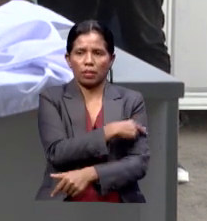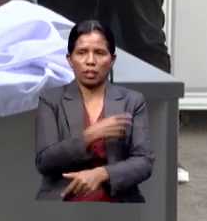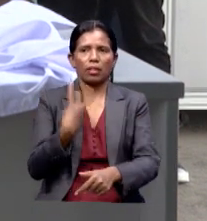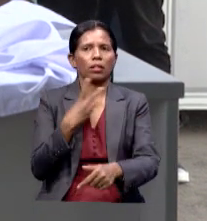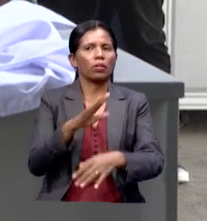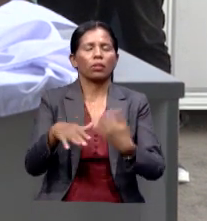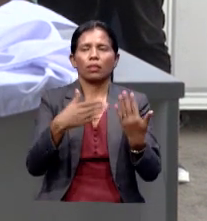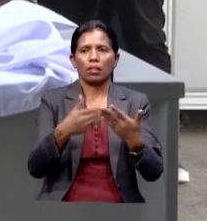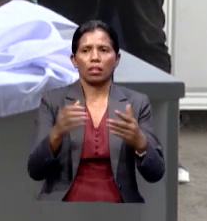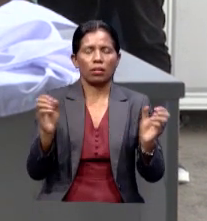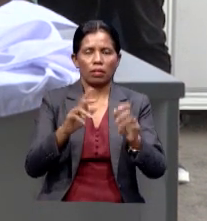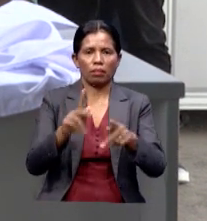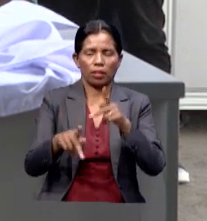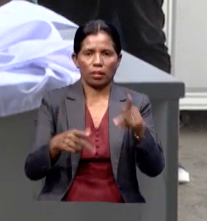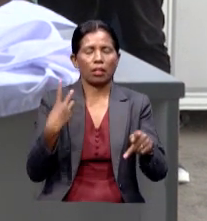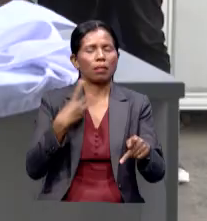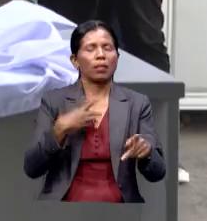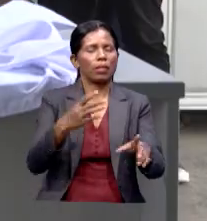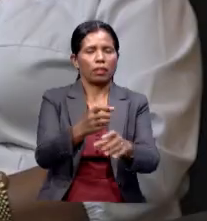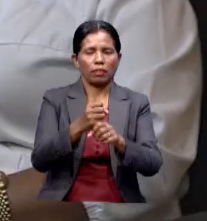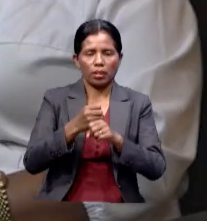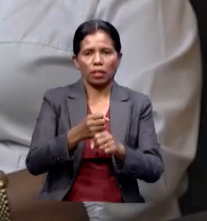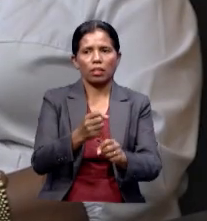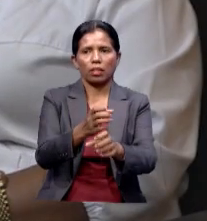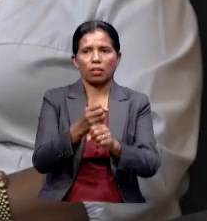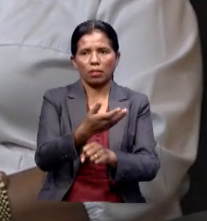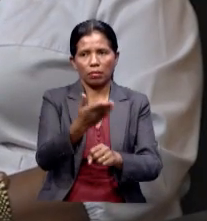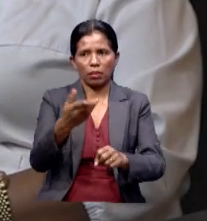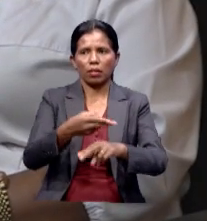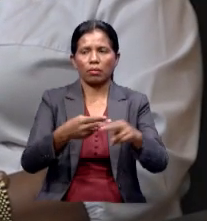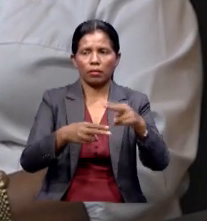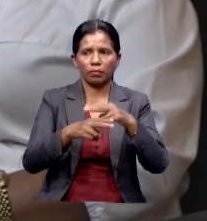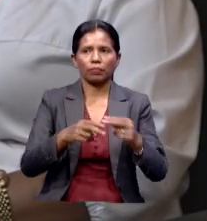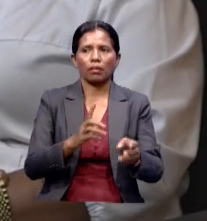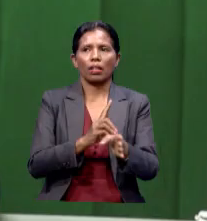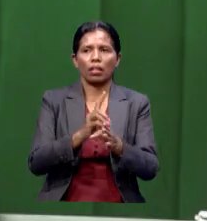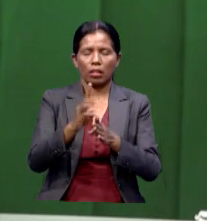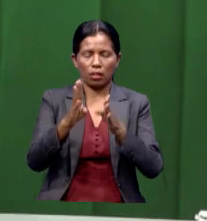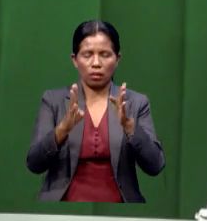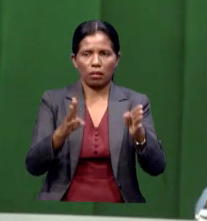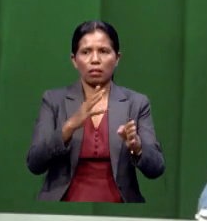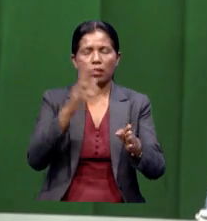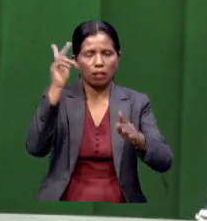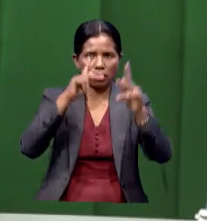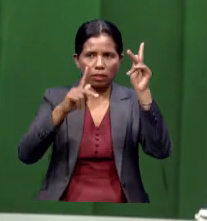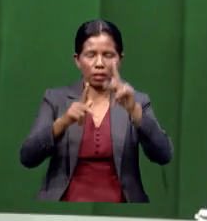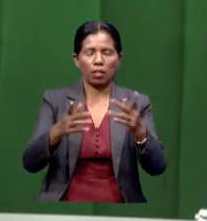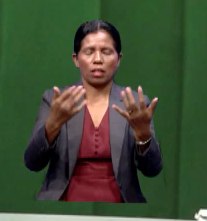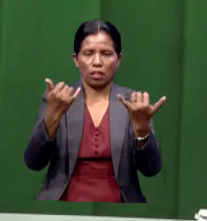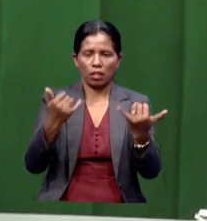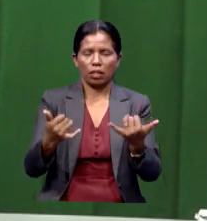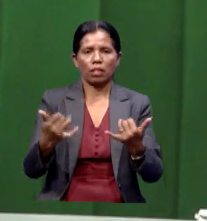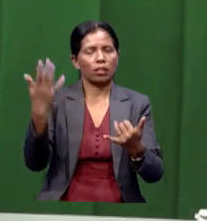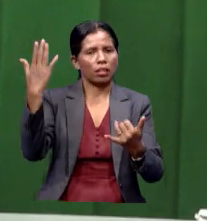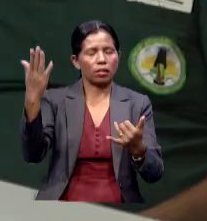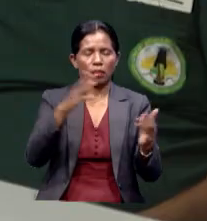laya e mai dania. Ame nafatin simo imi lima rua. Diretor Executivo Hospital Nacional informa, caso refere, dadaun ne, si ia